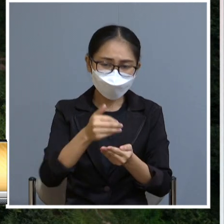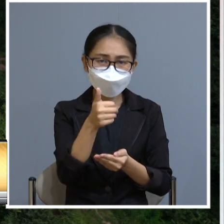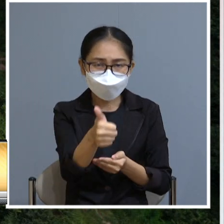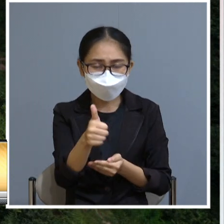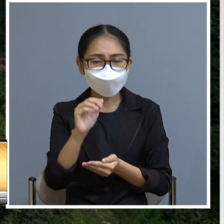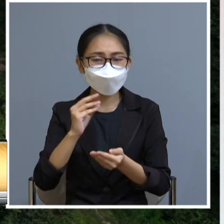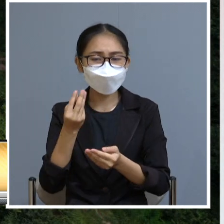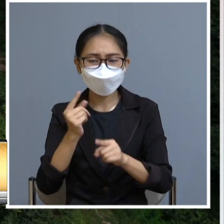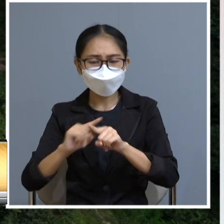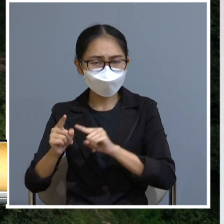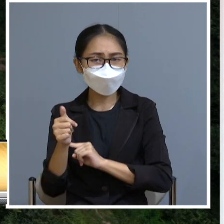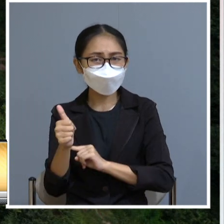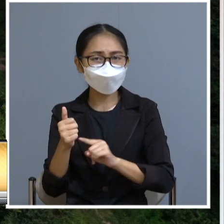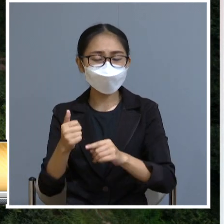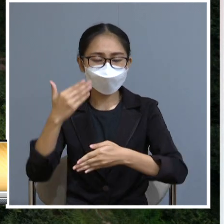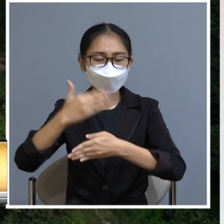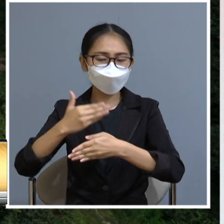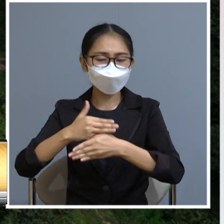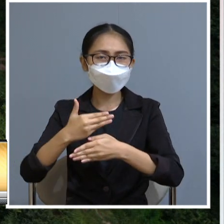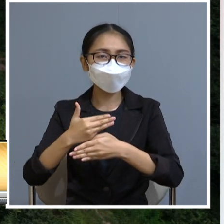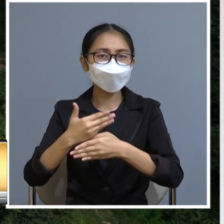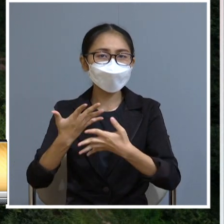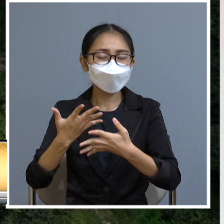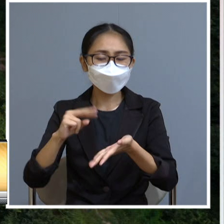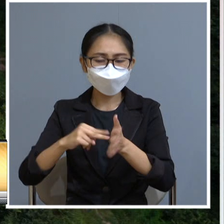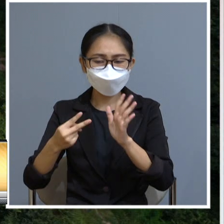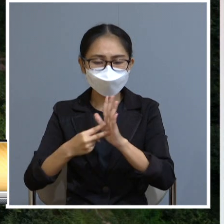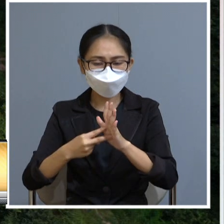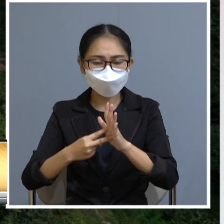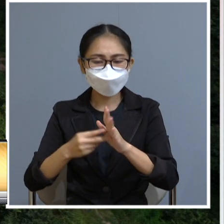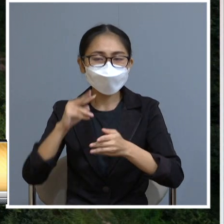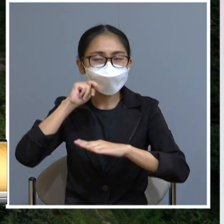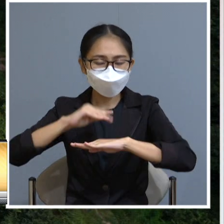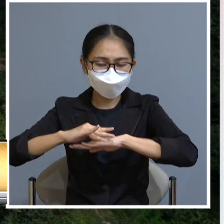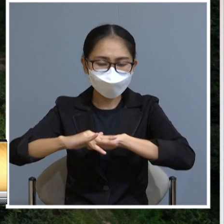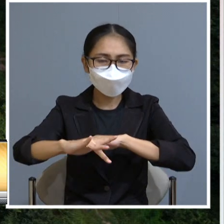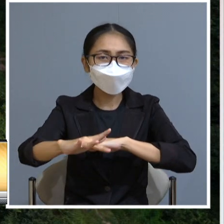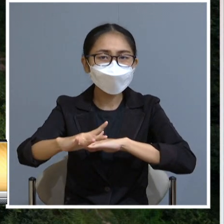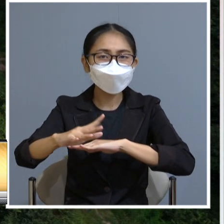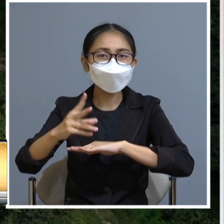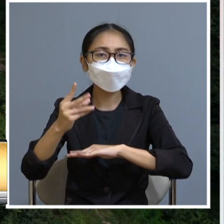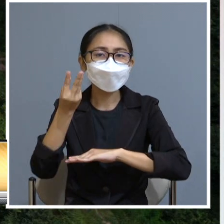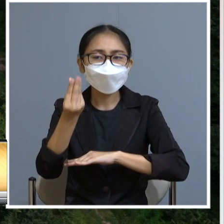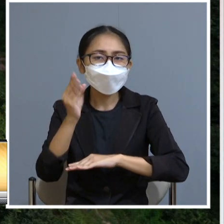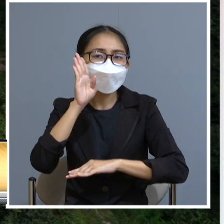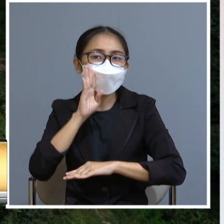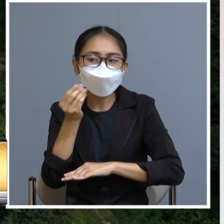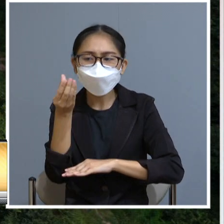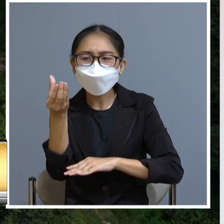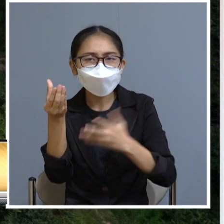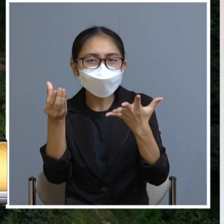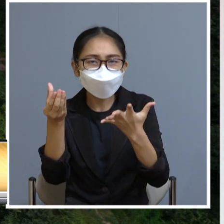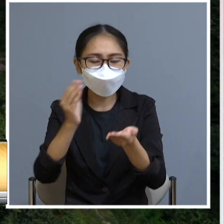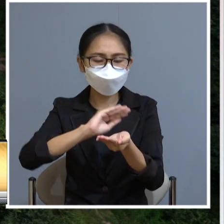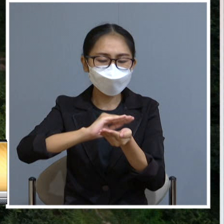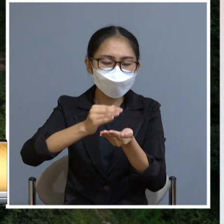ฝัยไม่มีไม่สามารผลิตรำยายใหลกโตได้ไม่สามารถผลิตม่วงให้มีคุณภาพท